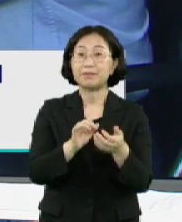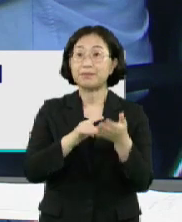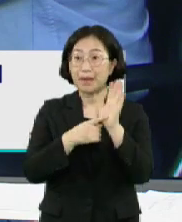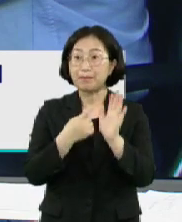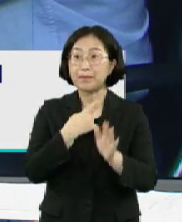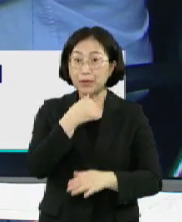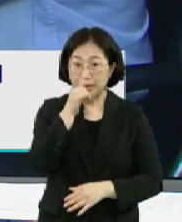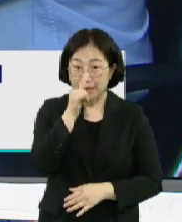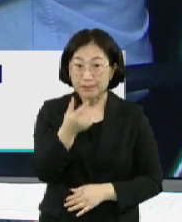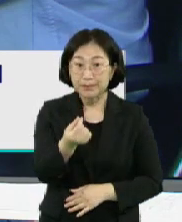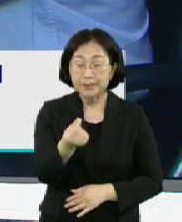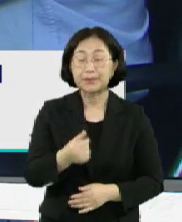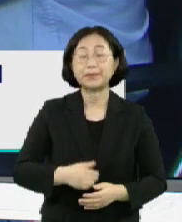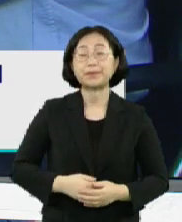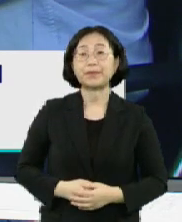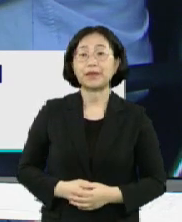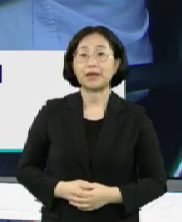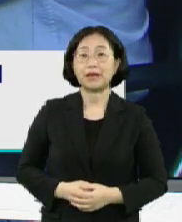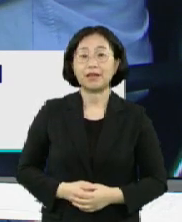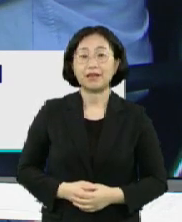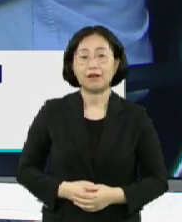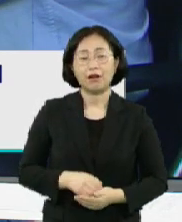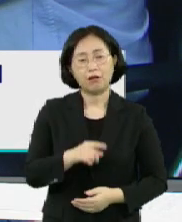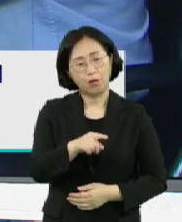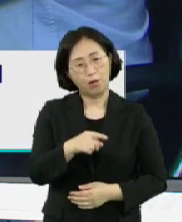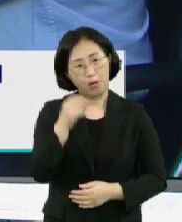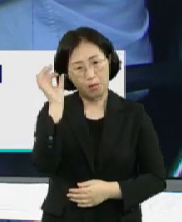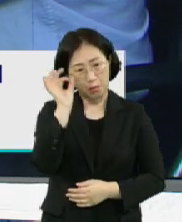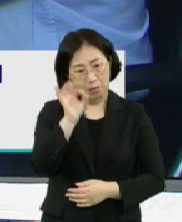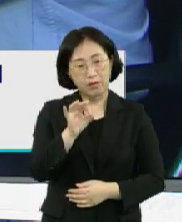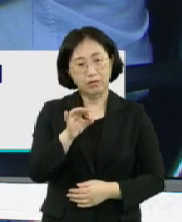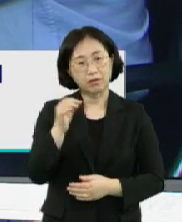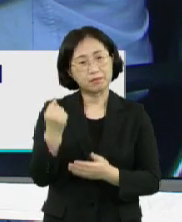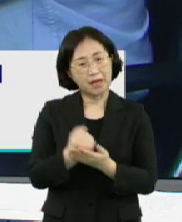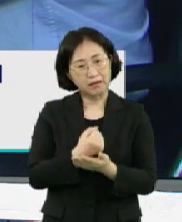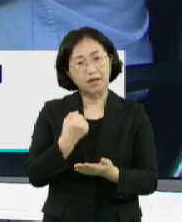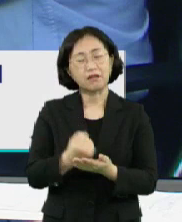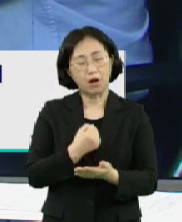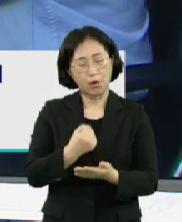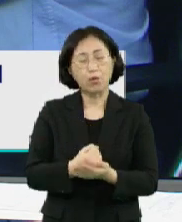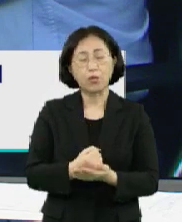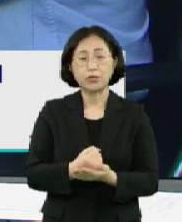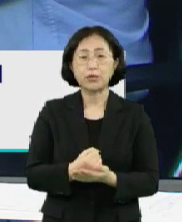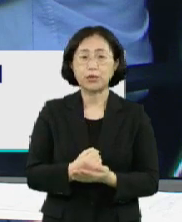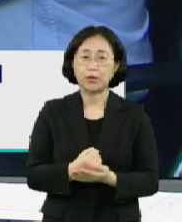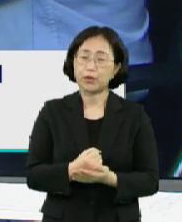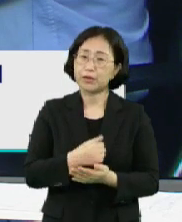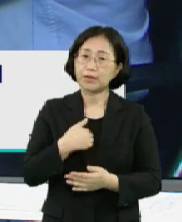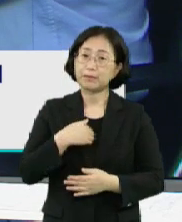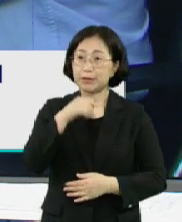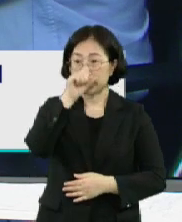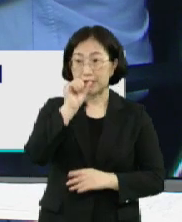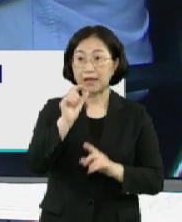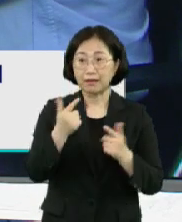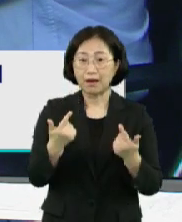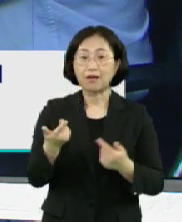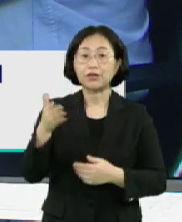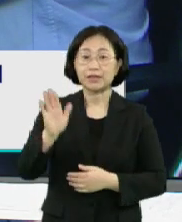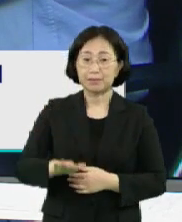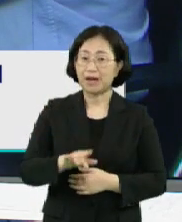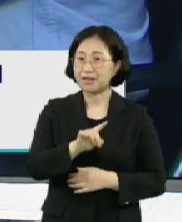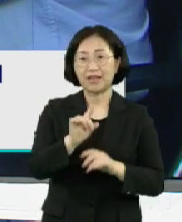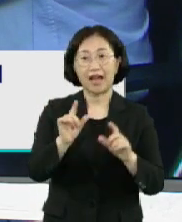단독 보도해서 논란이 컸었죠. 참 씁쓸한 소식이었는데 세상에 이렇게 각박한 일만 있는 건 아닌 것